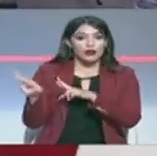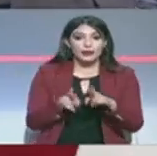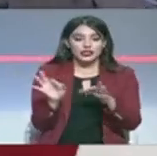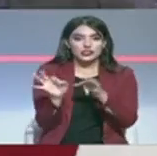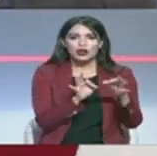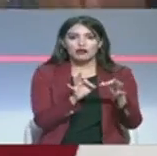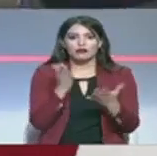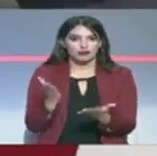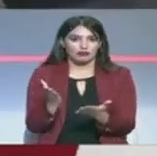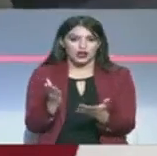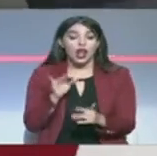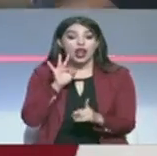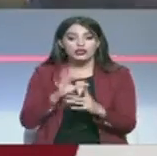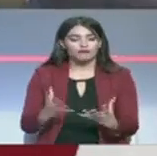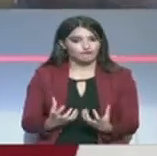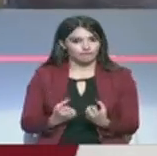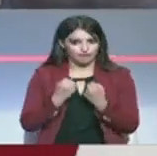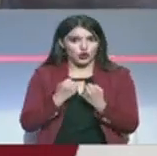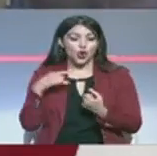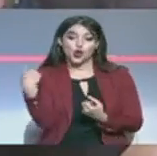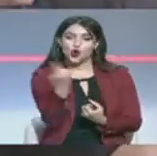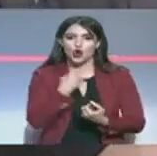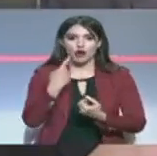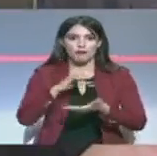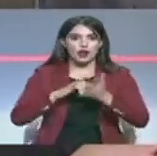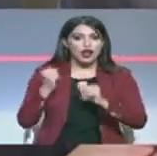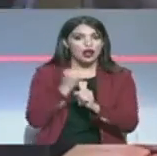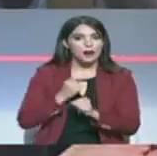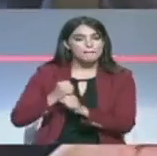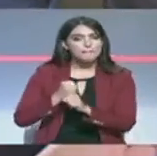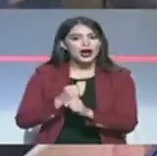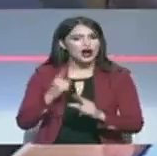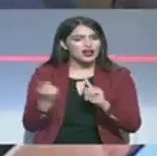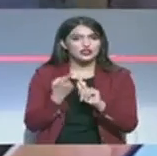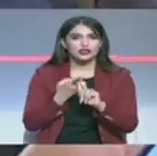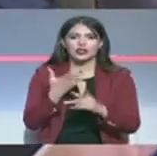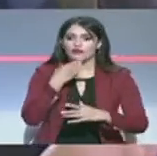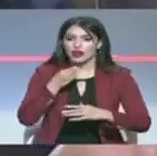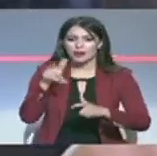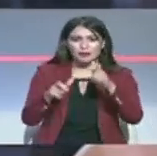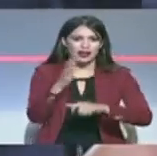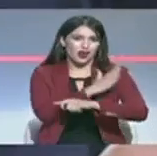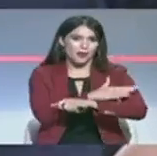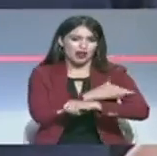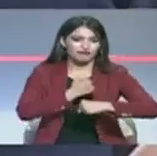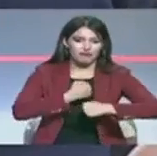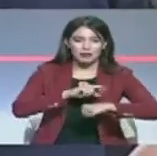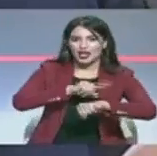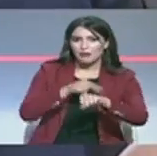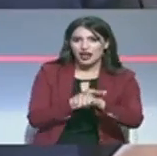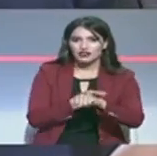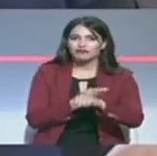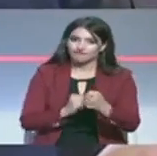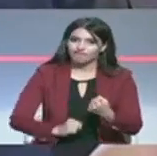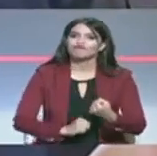من إرادة تكون تحدوها، خاصة في أشكال العمل الهشة في كما عمل الحظائر، وكذلك